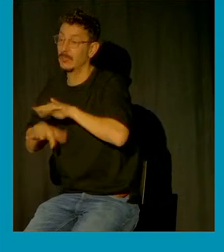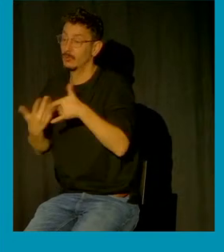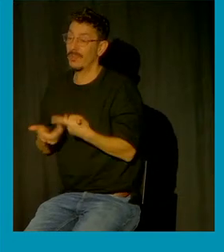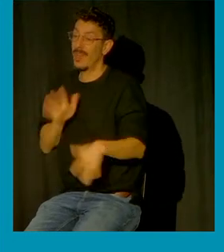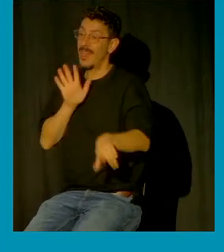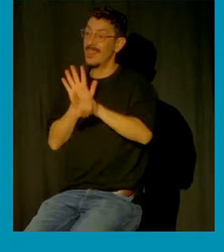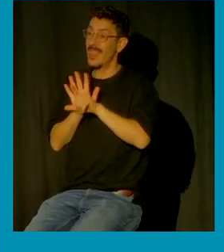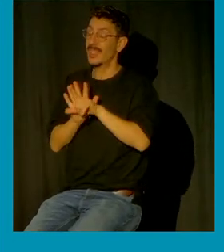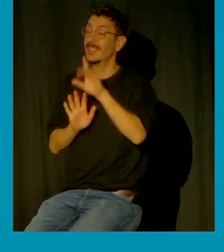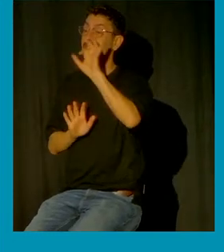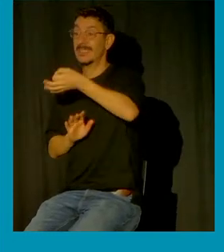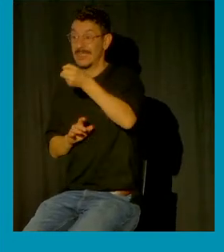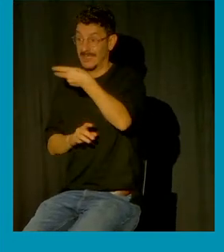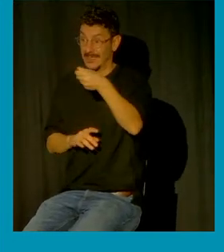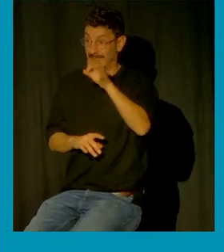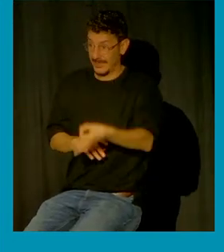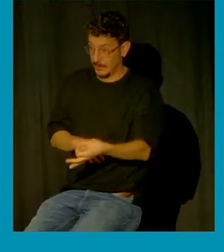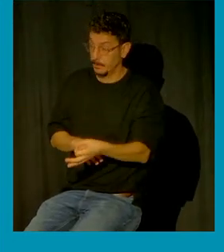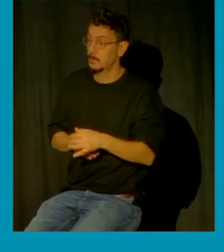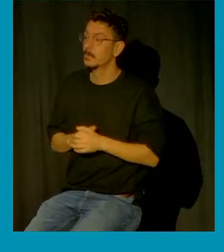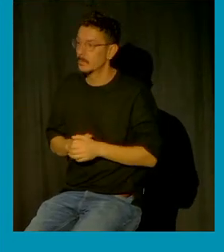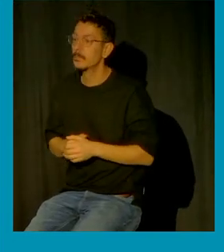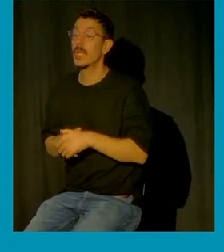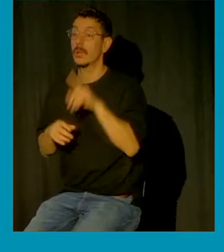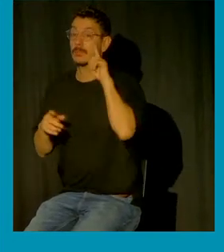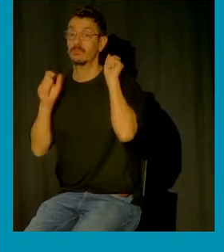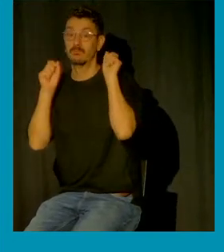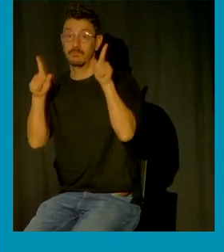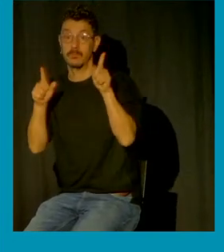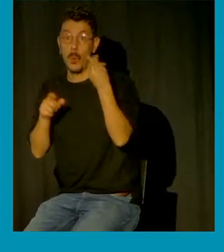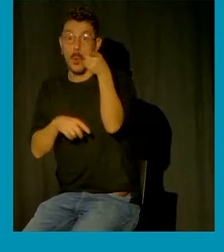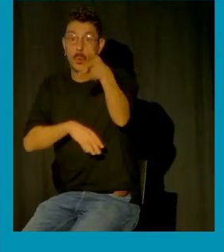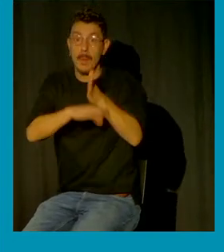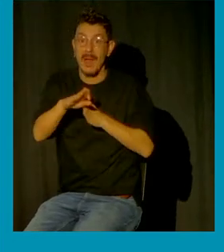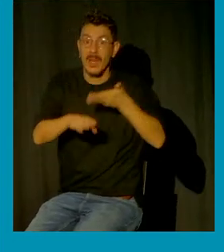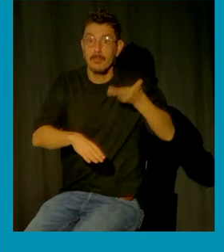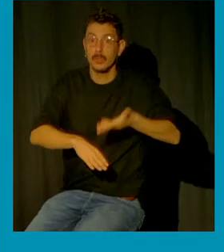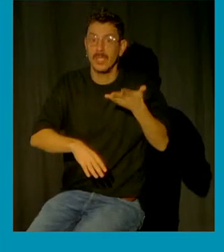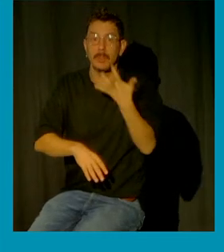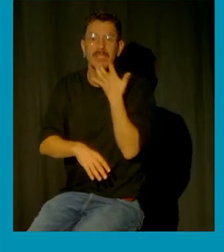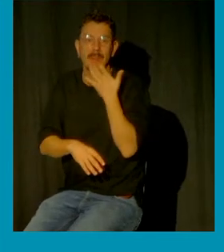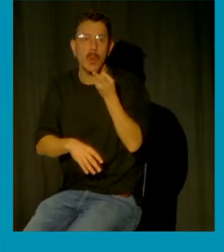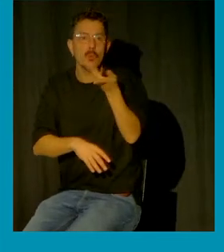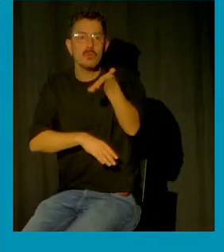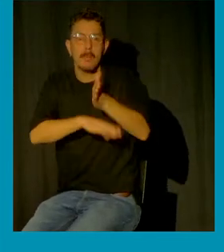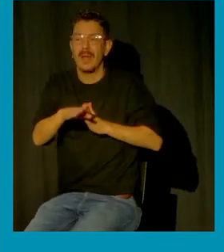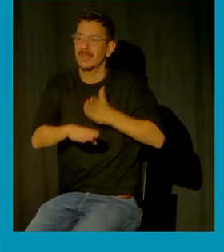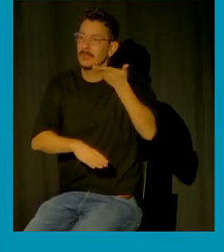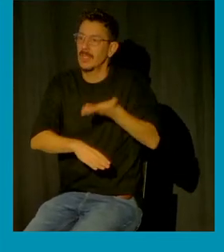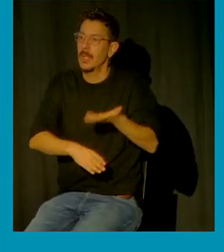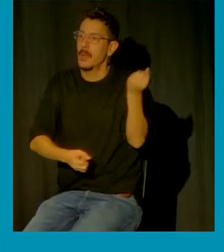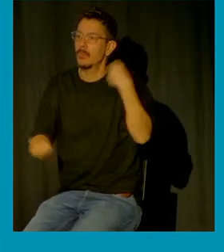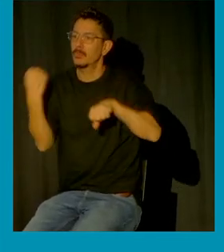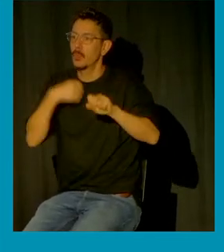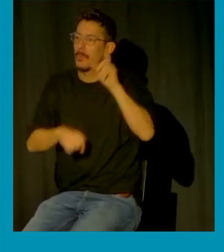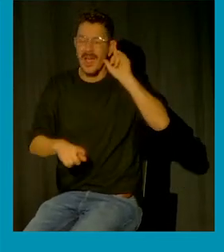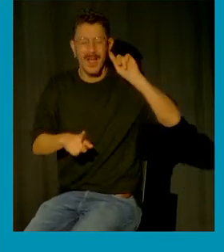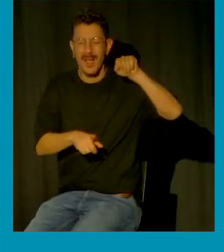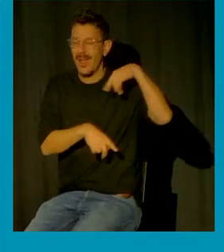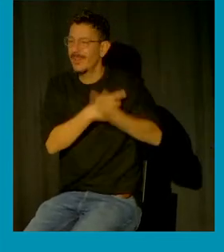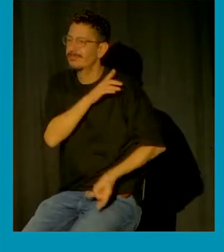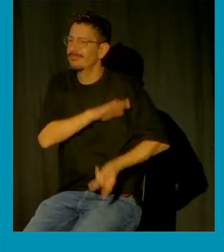adonar-se'n que hi ha una part importantíssima sí acabo una part importantíssima de conductes quotidianes